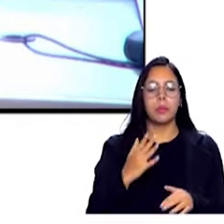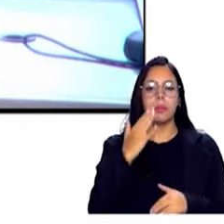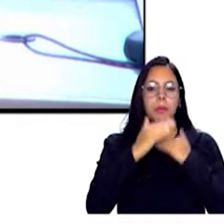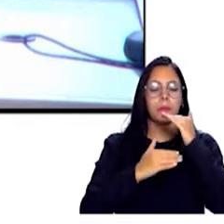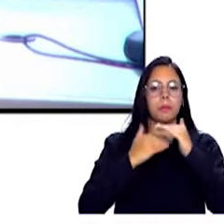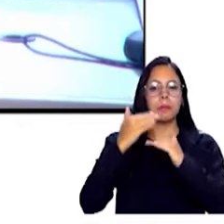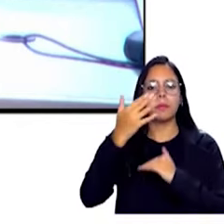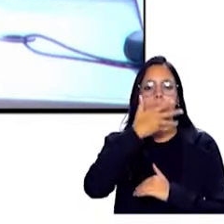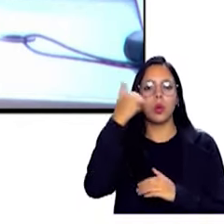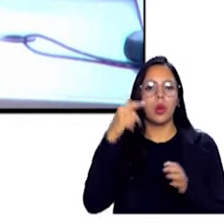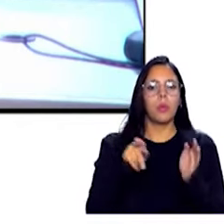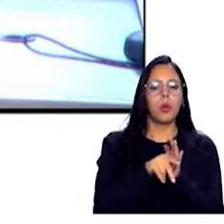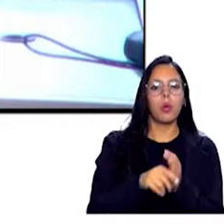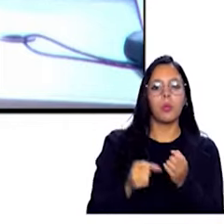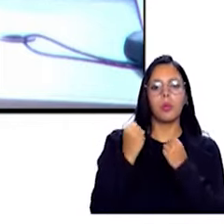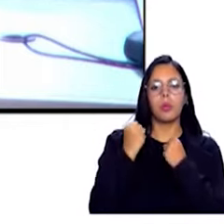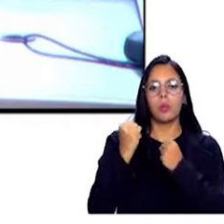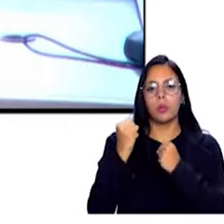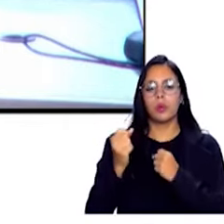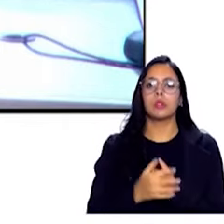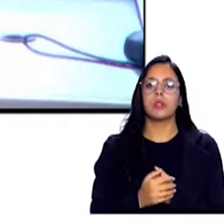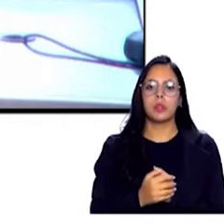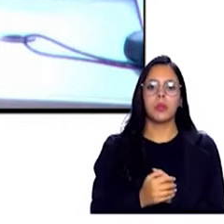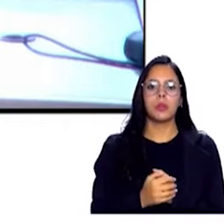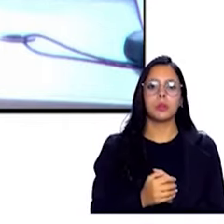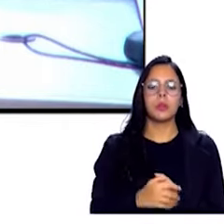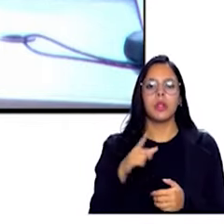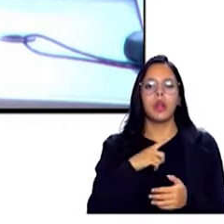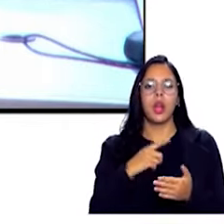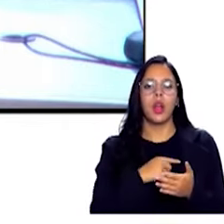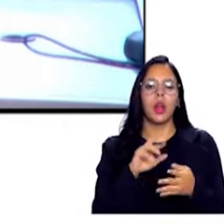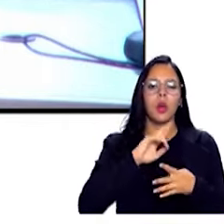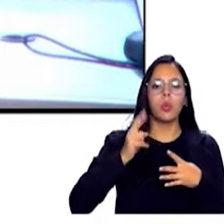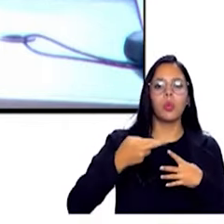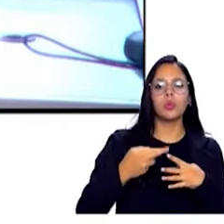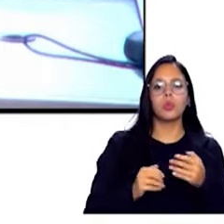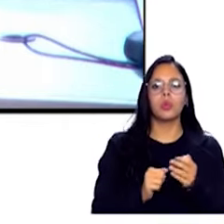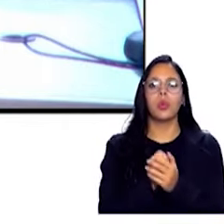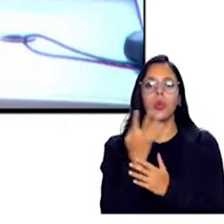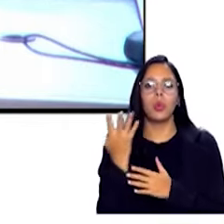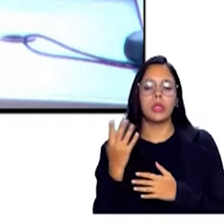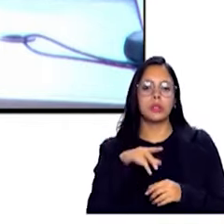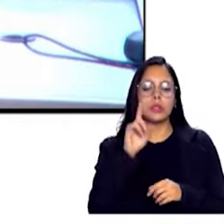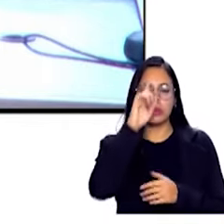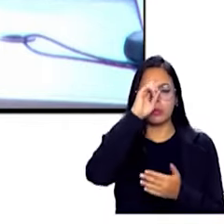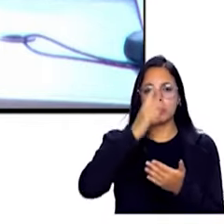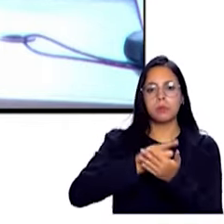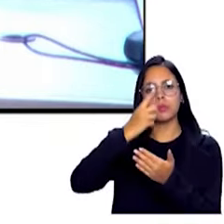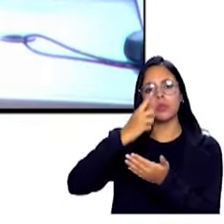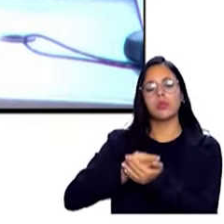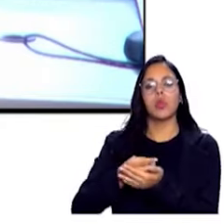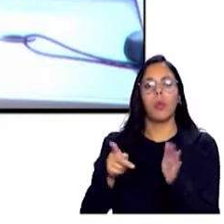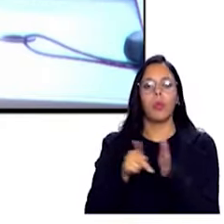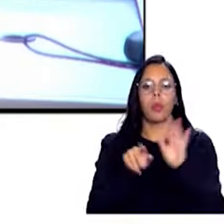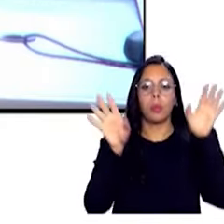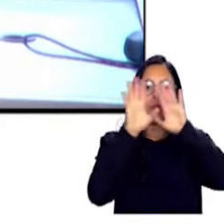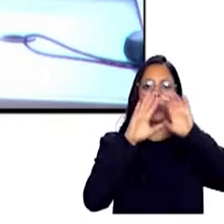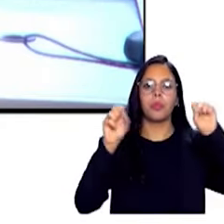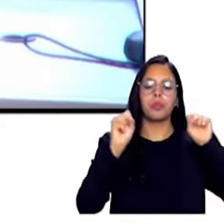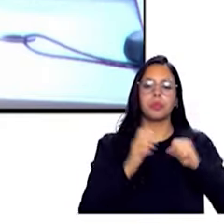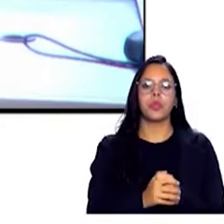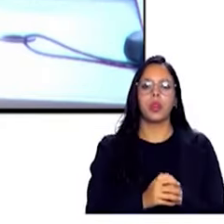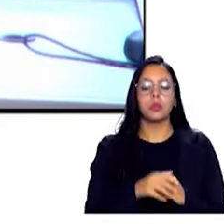alors Il se trouve que entre ces deux archétypes idéaux ces deux modles extrêmes tous les systm en